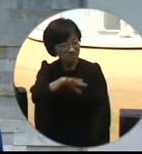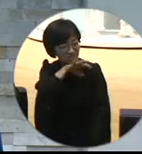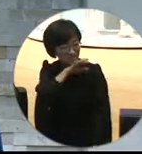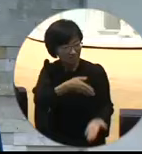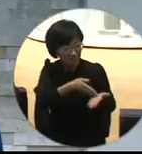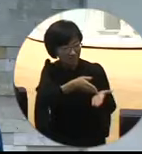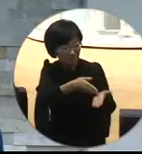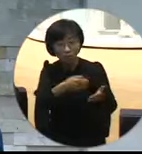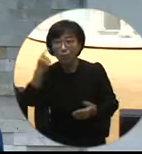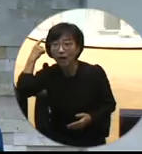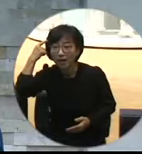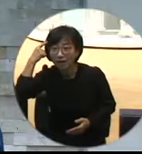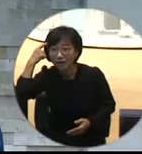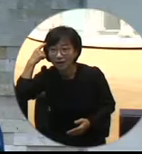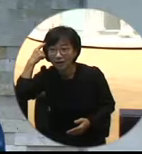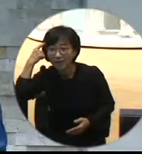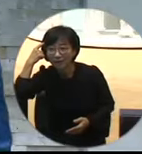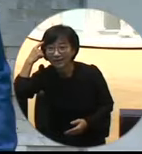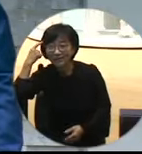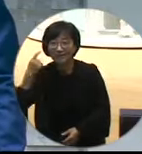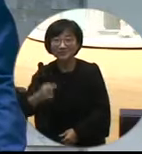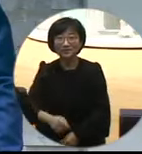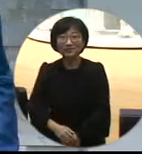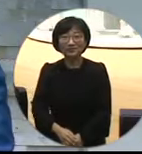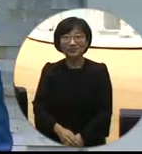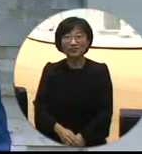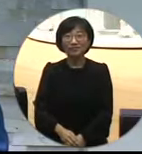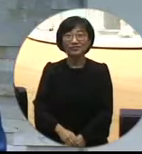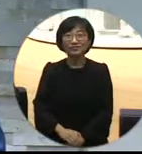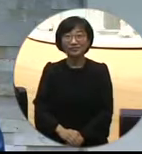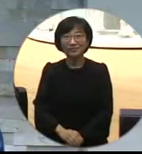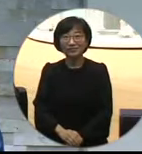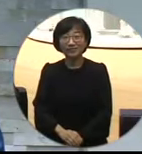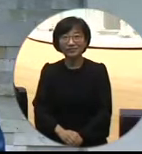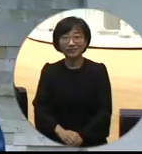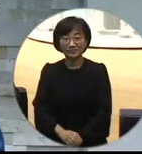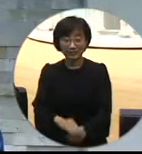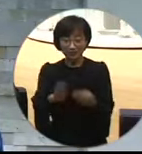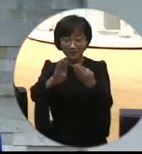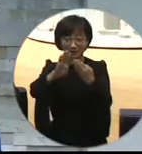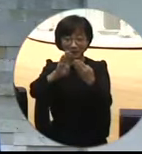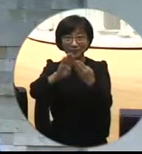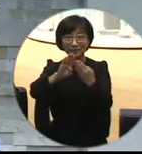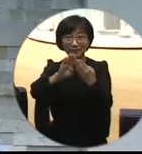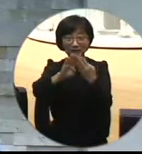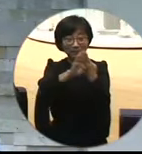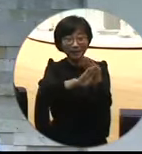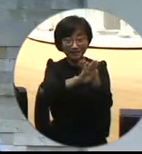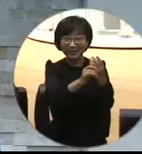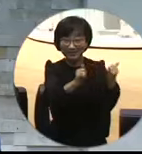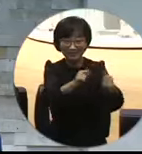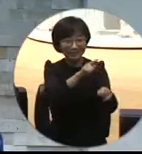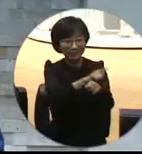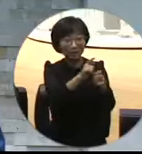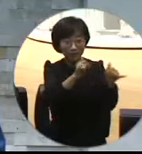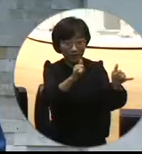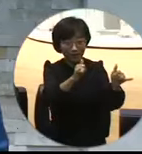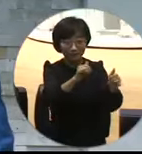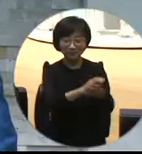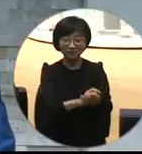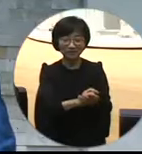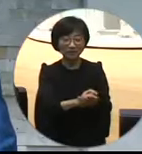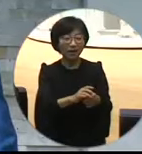사사건건 시비를 거느냐? 이 바리새인 서기관들이 예수님 나타나기 전에는 모든